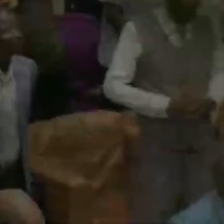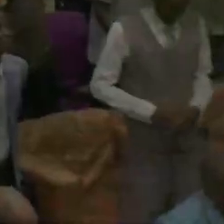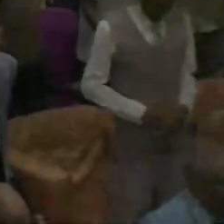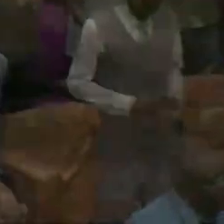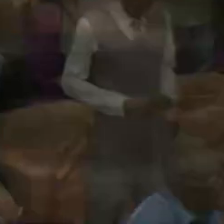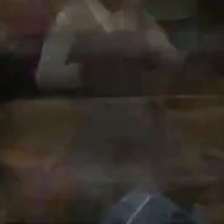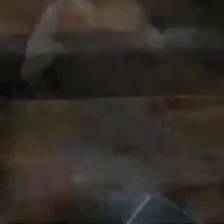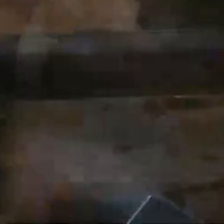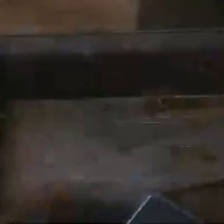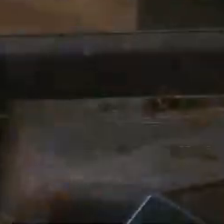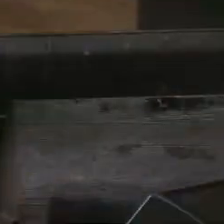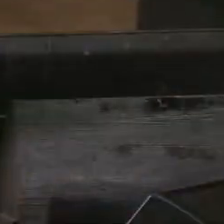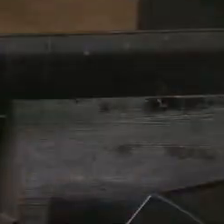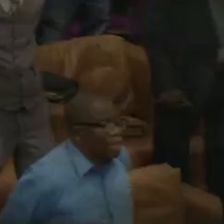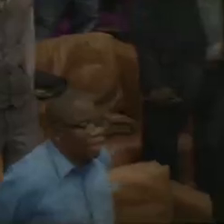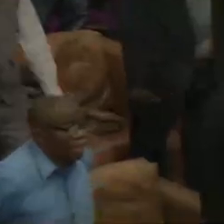Tout le monde dise,